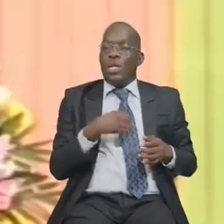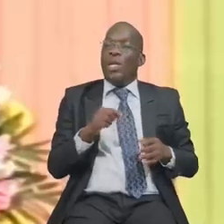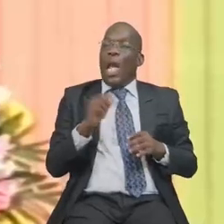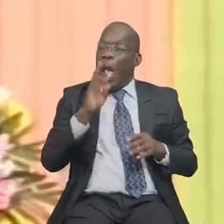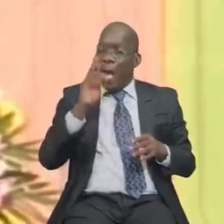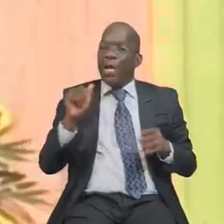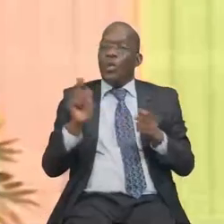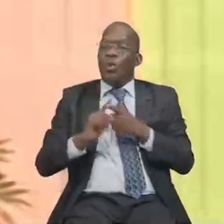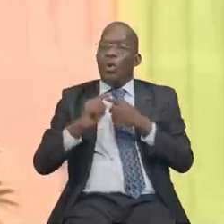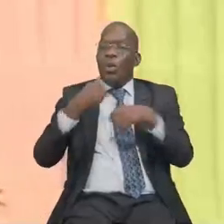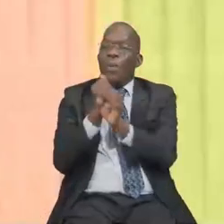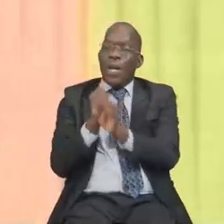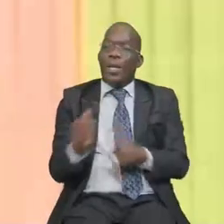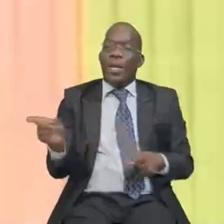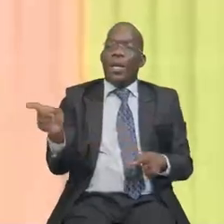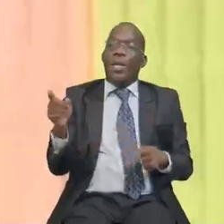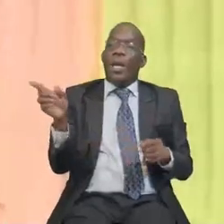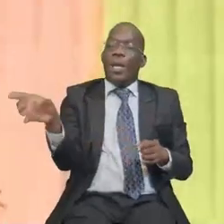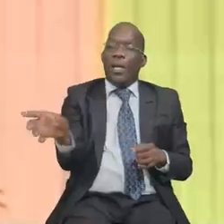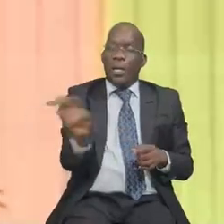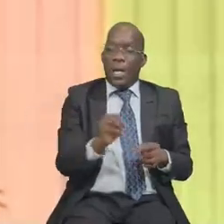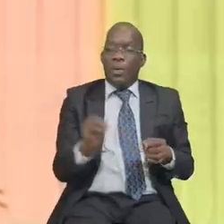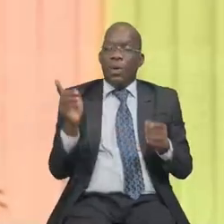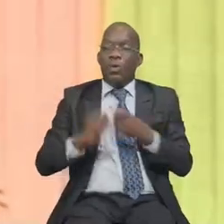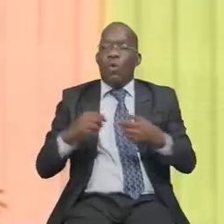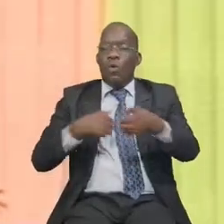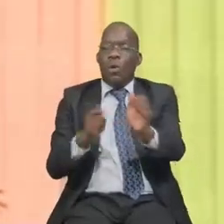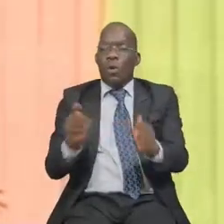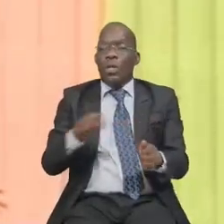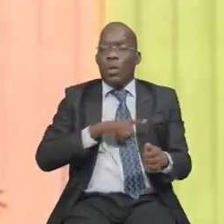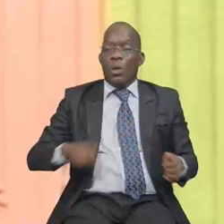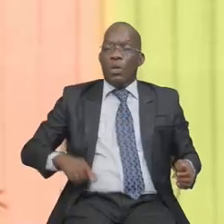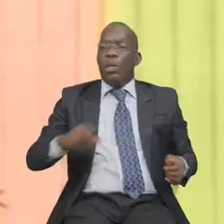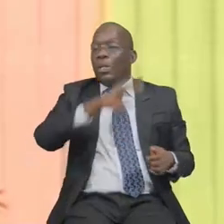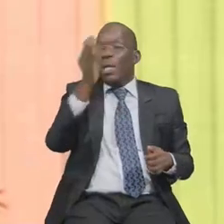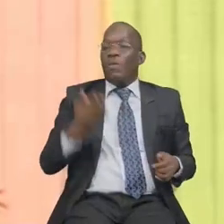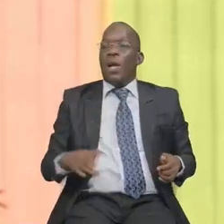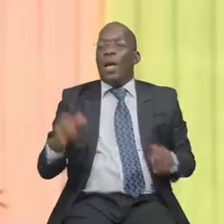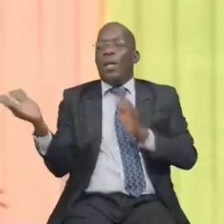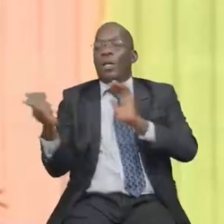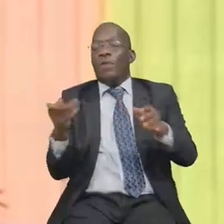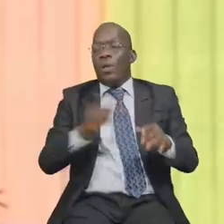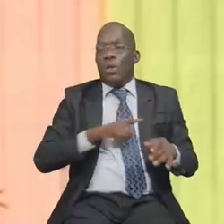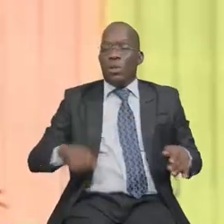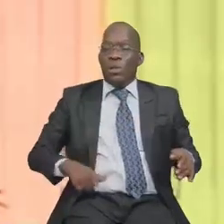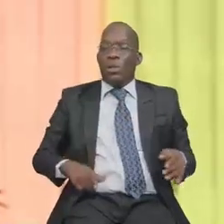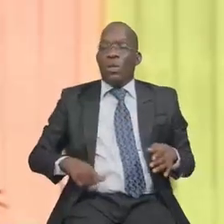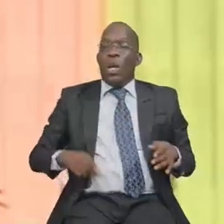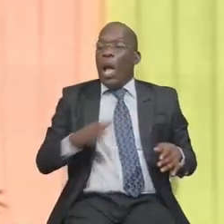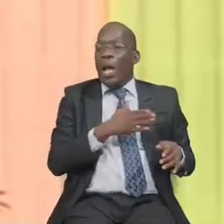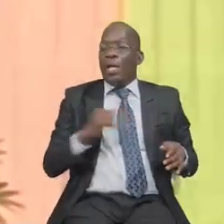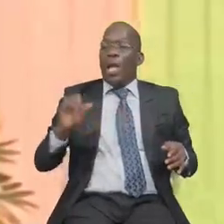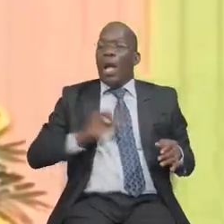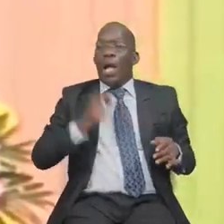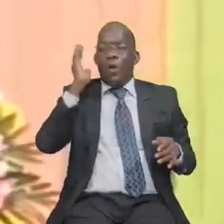Au lieu d'amener quelqu'un à dire, je suivrai le Seigneur, je ne vais jamais abandonner le Seigneur, je vais suivre le Seigneur jusqu'à la fin, nous les amenons